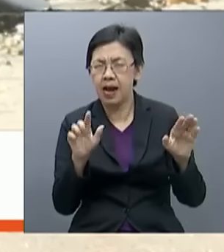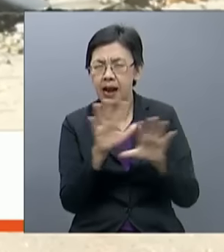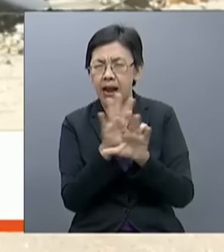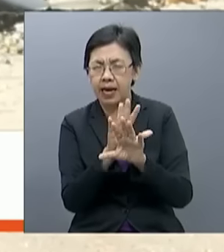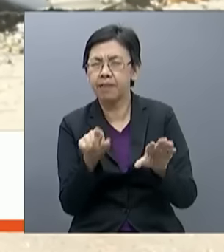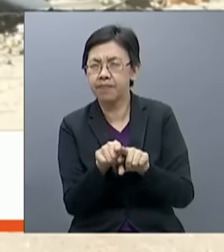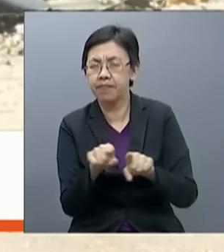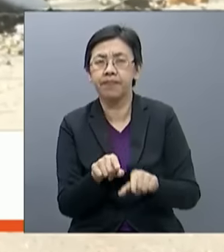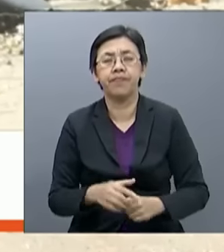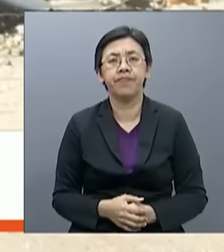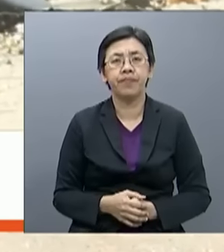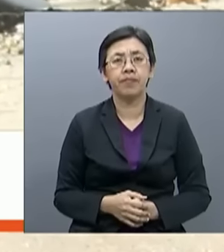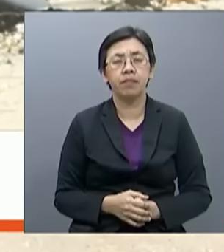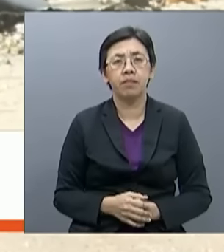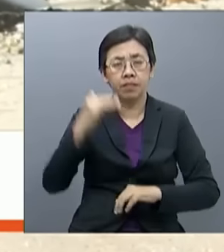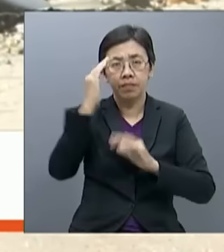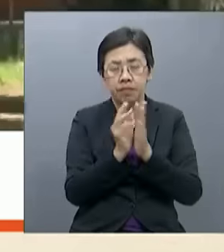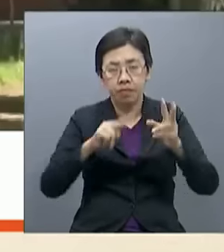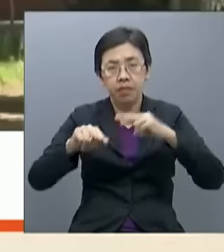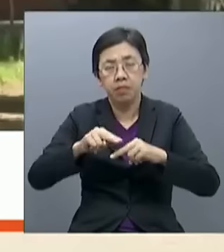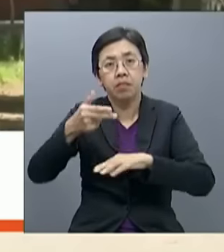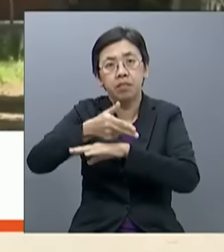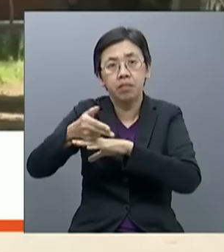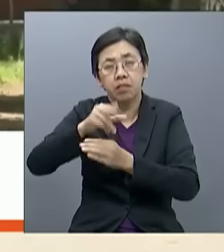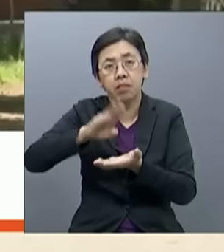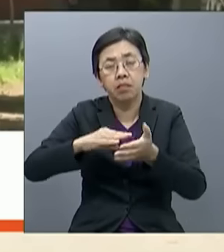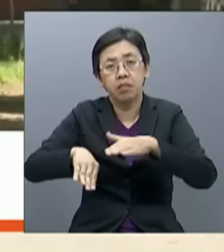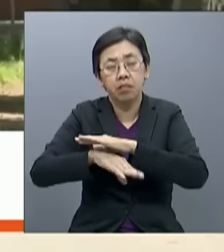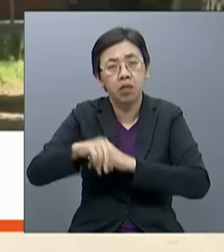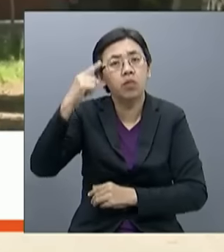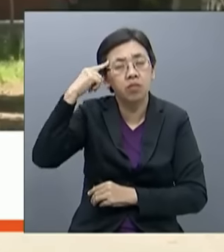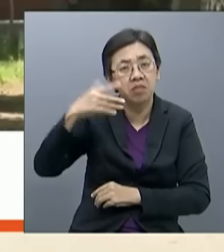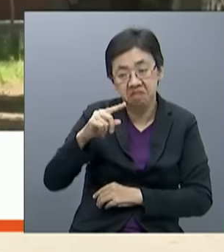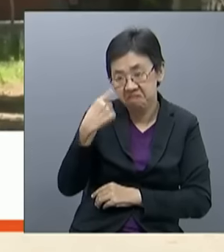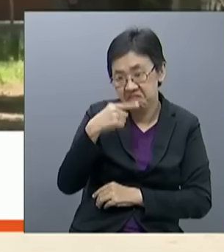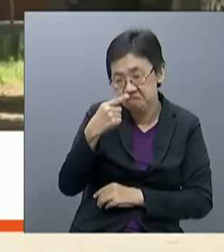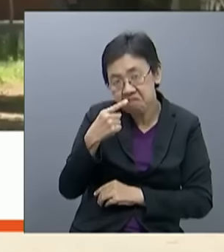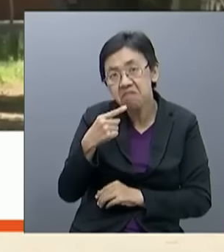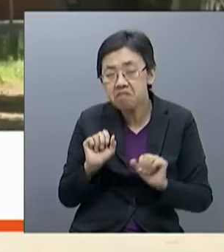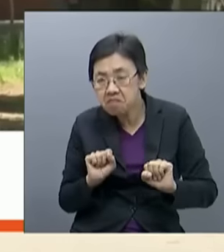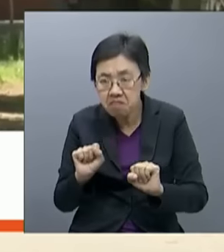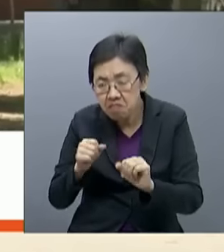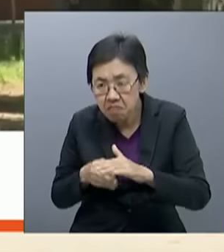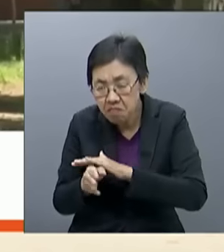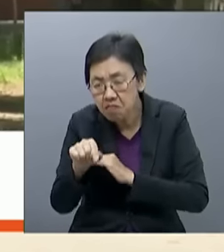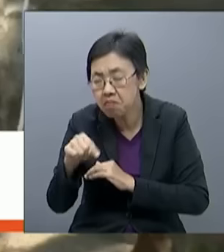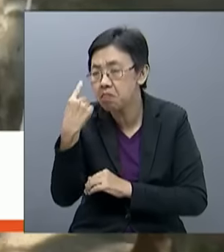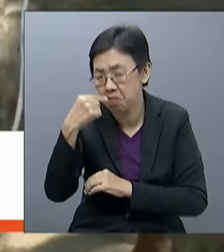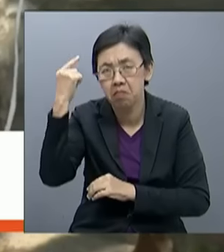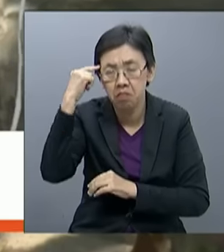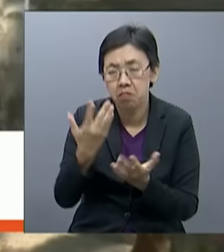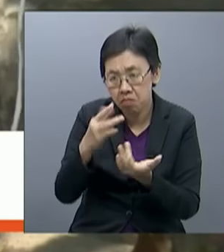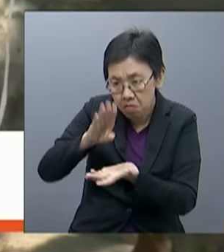ยวัฒน์ระบุนะคะว่าจากการตรวจสอบภาพจากกล้องวงจรปิดทำให้พอทราบกลุ่มก่อเหตุแล้วนะคะแต่ว่าขอรวบรวมพยานหลักฐานให้